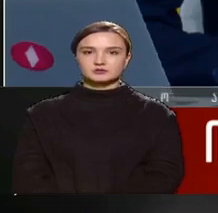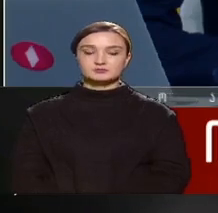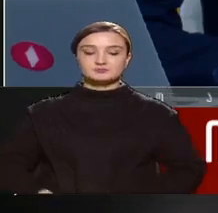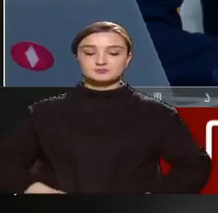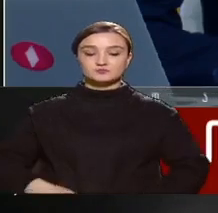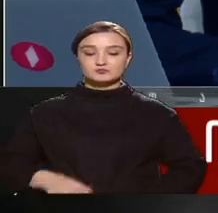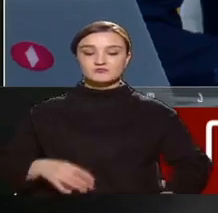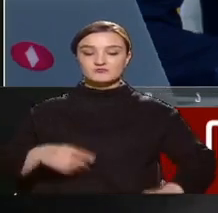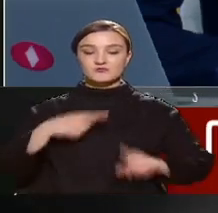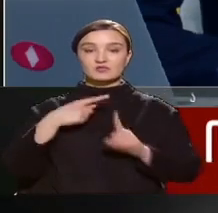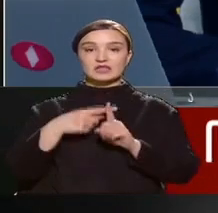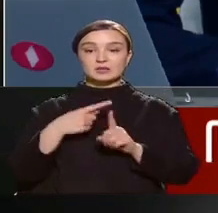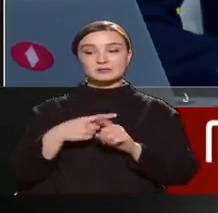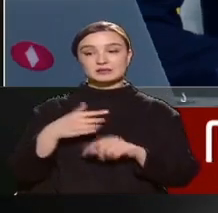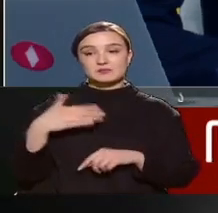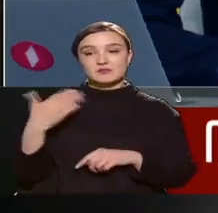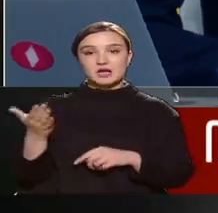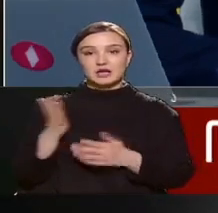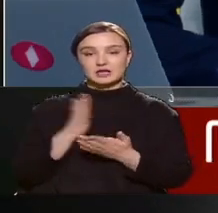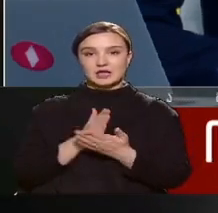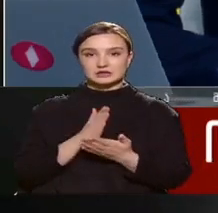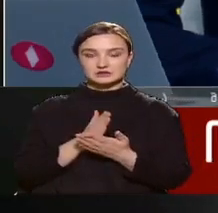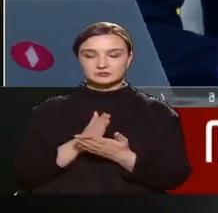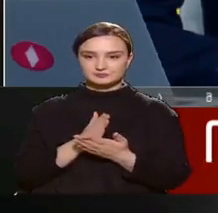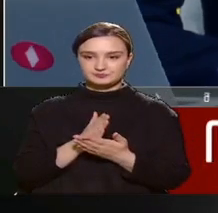დადებითი მხარე ამ განაცხადის არის ზუსტად ის, რომ